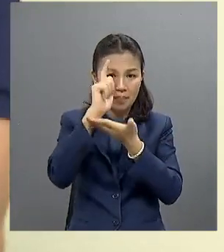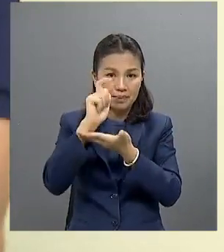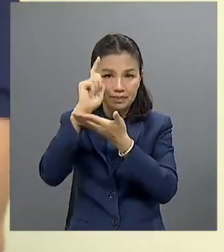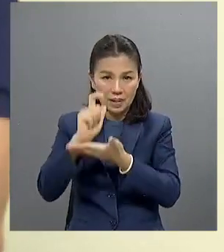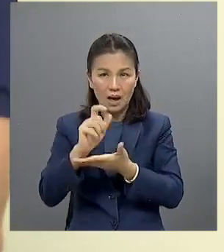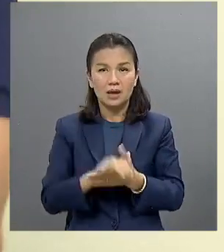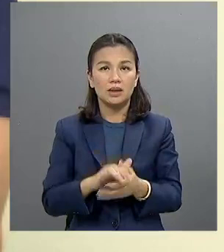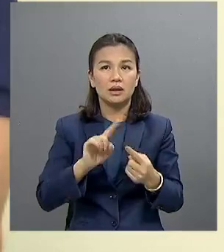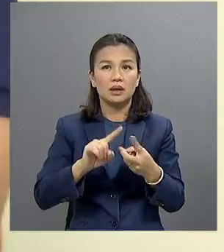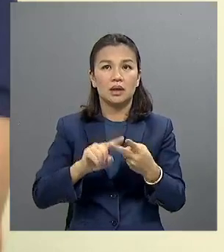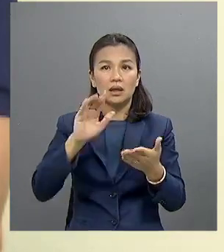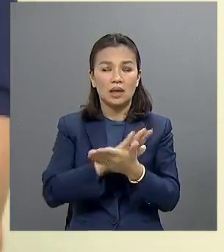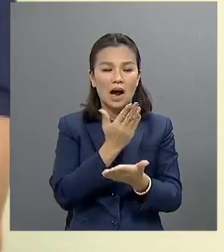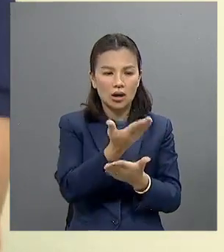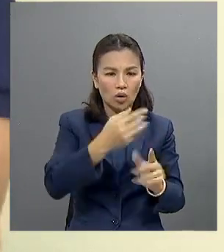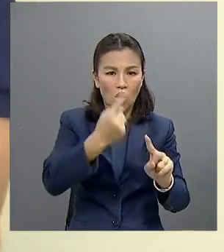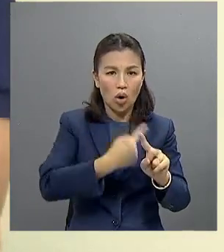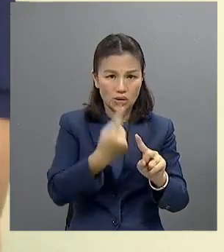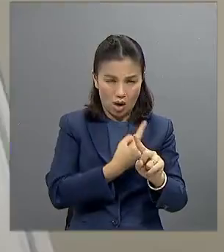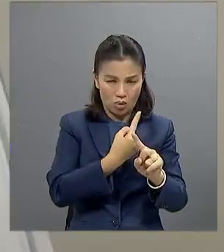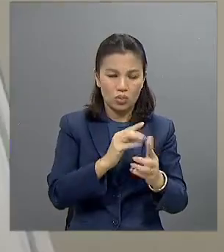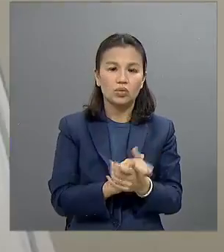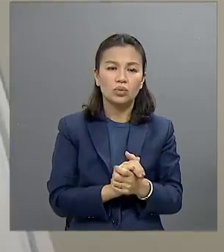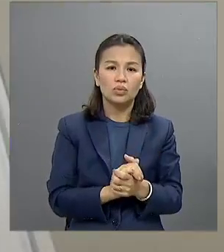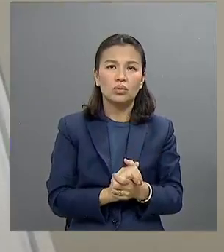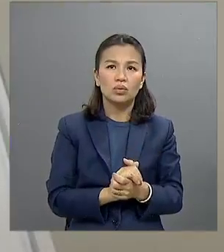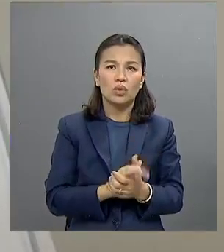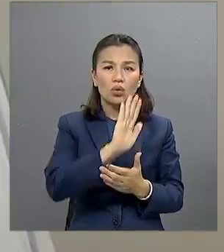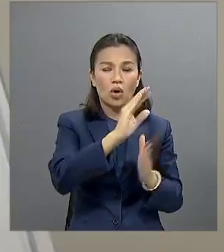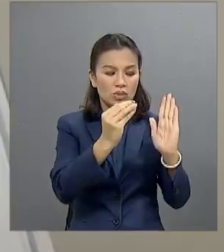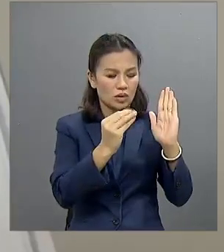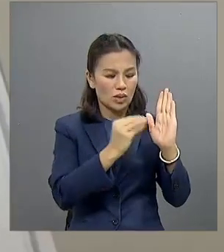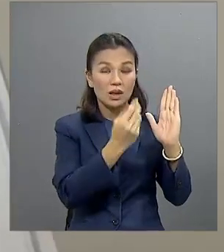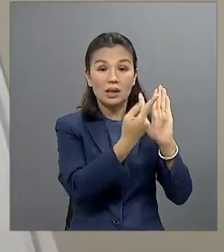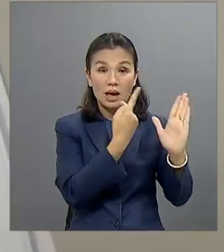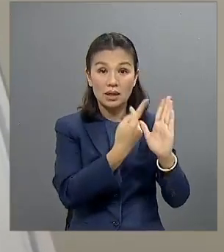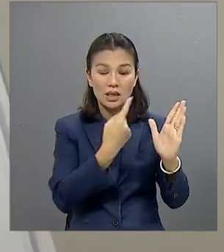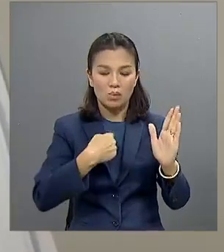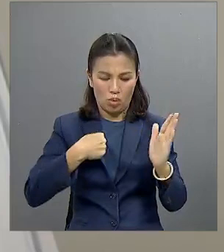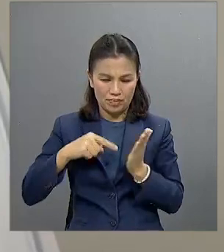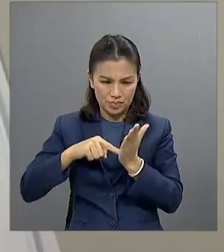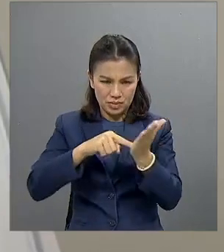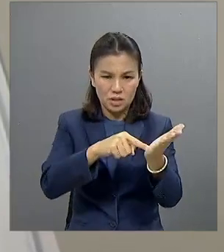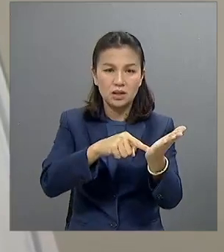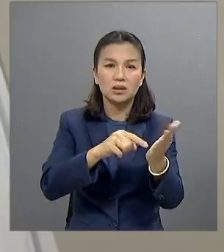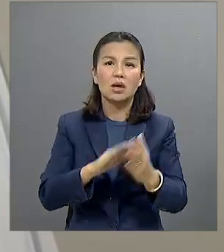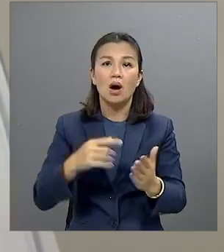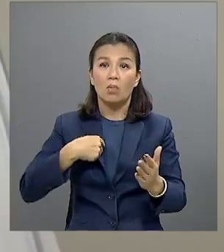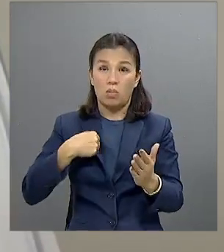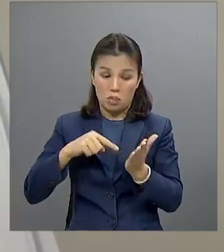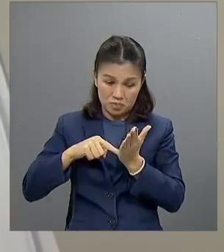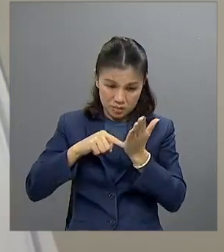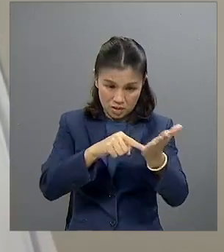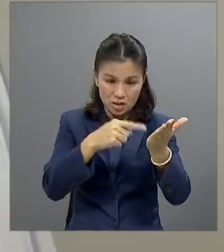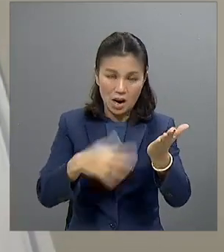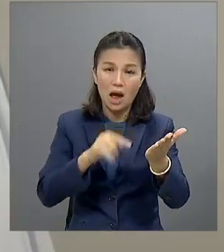ขอเช่าจากกรมธนารักษ์จังหวัดกาญจนบุรีครับผมก็ไปยื่นไว้พอผมไปยื่นไว้แล้วเนี่ยอีกฝ่ายหนึ่งซึ่ง